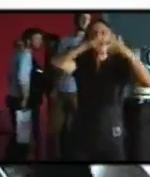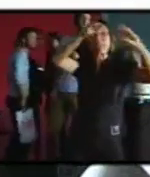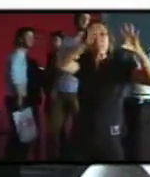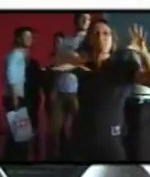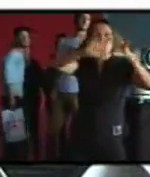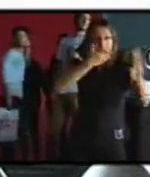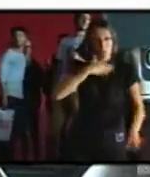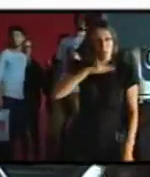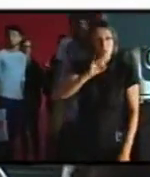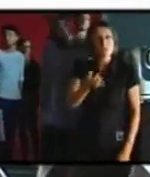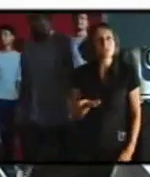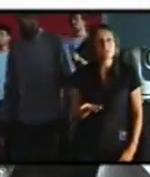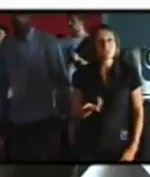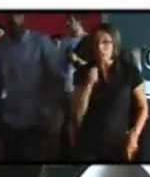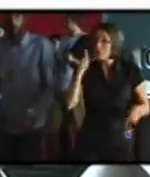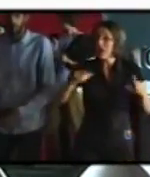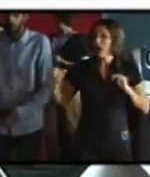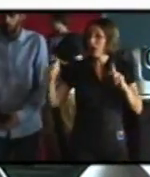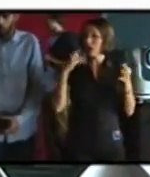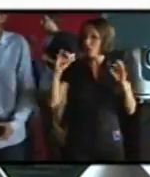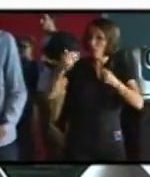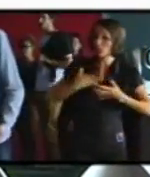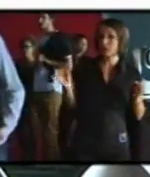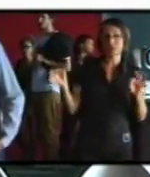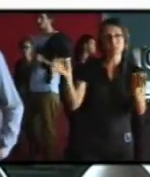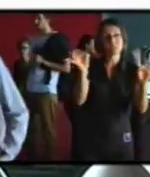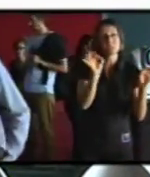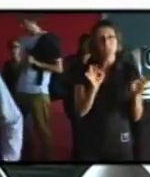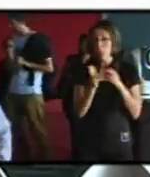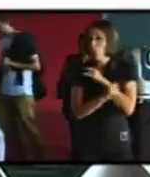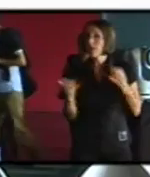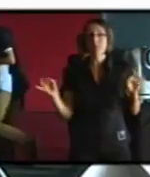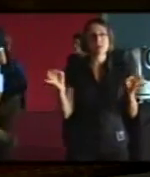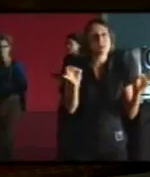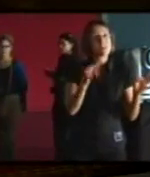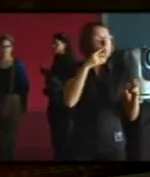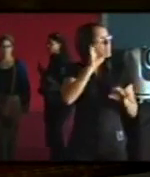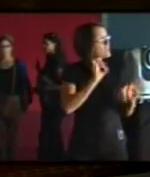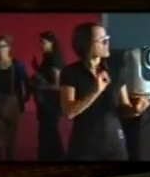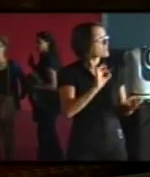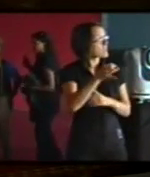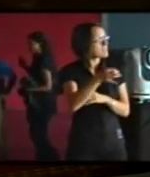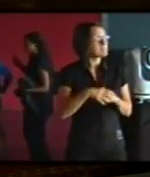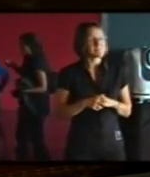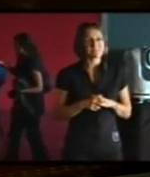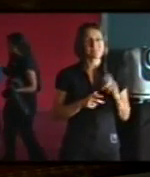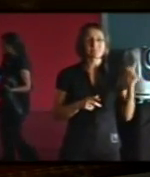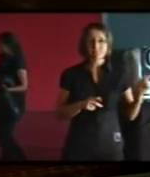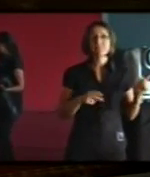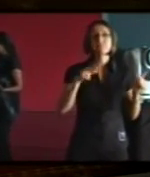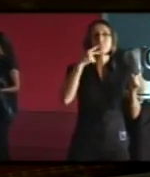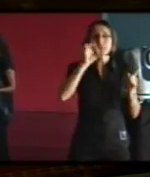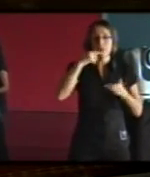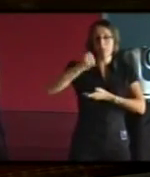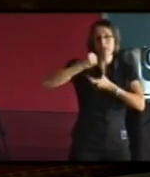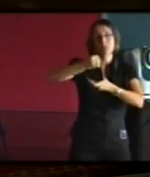ces produits-là, aucun développeur ne les produit. Aucun. Aucun. Vous avez tout à fait raison. Et l'évolution du